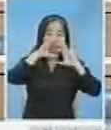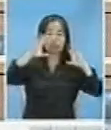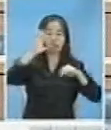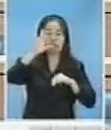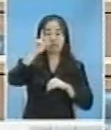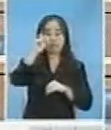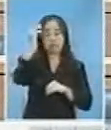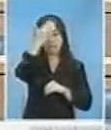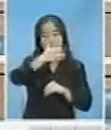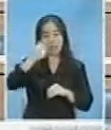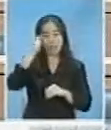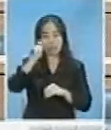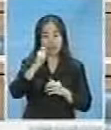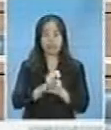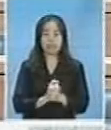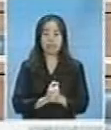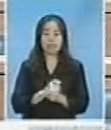อภิสิทธิ์เวชชาชีวะ